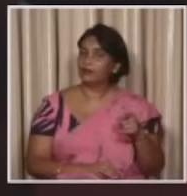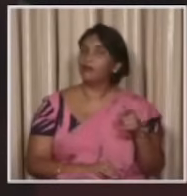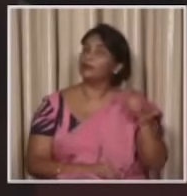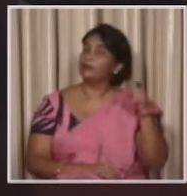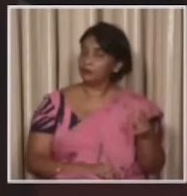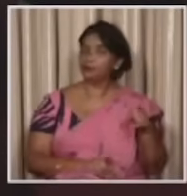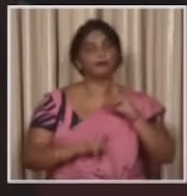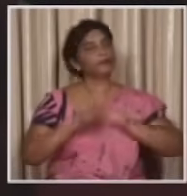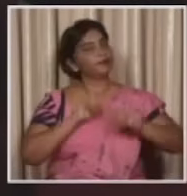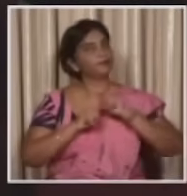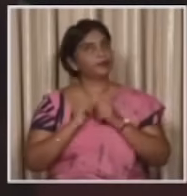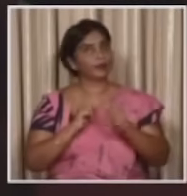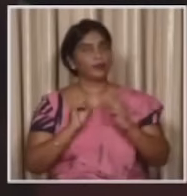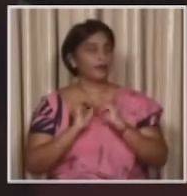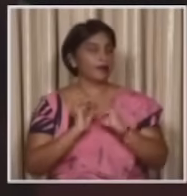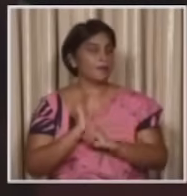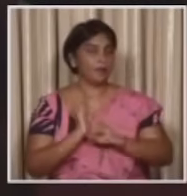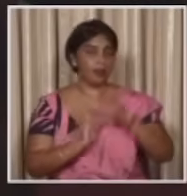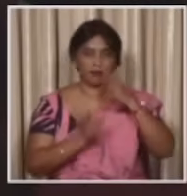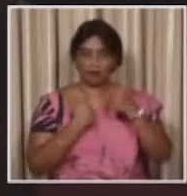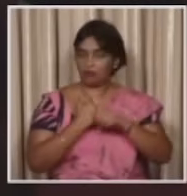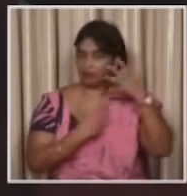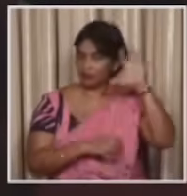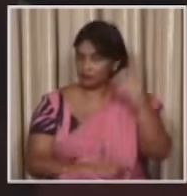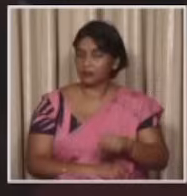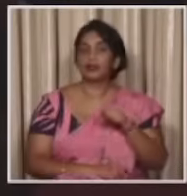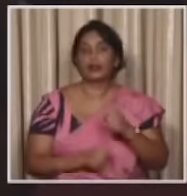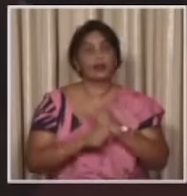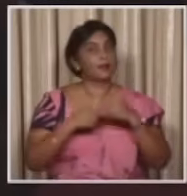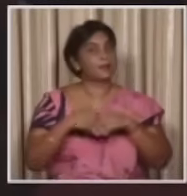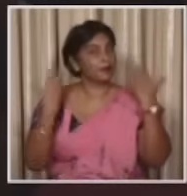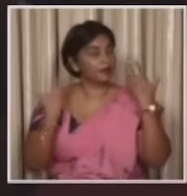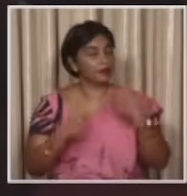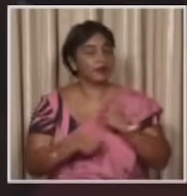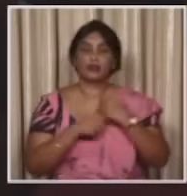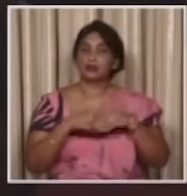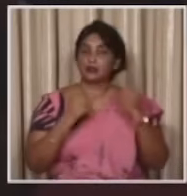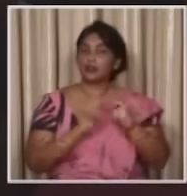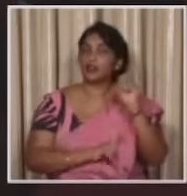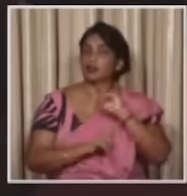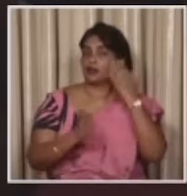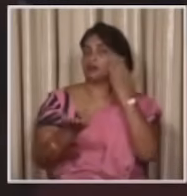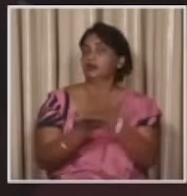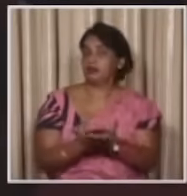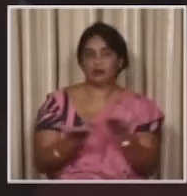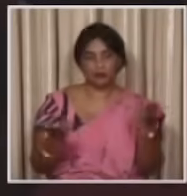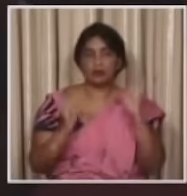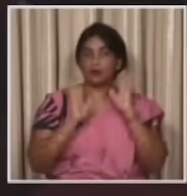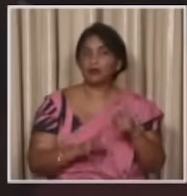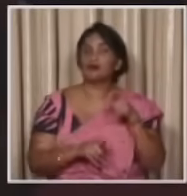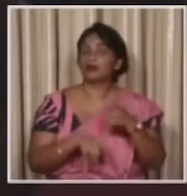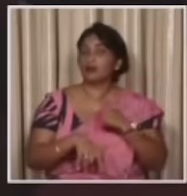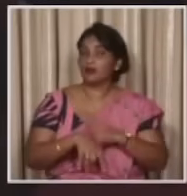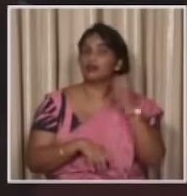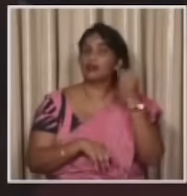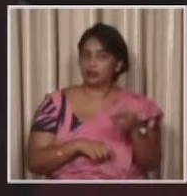මේ සාකච්ඡා කළා තමයි පනත් කැඩුම්පත ගෙනල්ලා තියෙන්නේ. ඒක ඊට පස්සේ අපි ගැසට් කරා. ගැසට් කරපුව අපි පාර්ලිමේන්තුවේ ඉදිරිපත් කරේ නැහැ. ඒකට අවස්ථාව